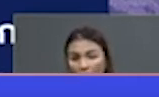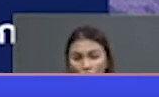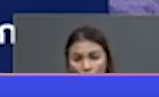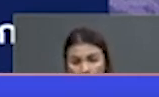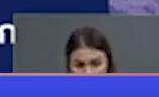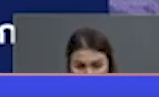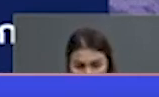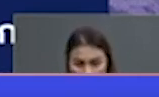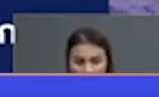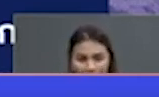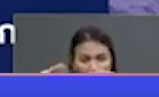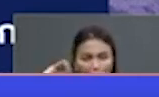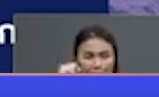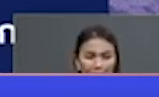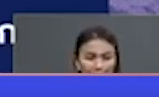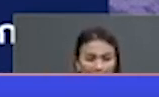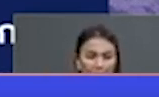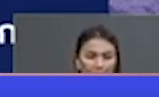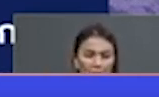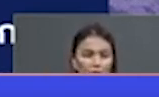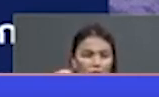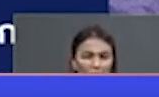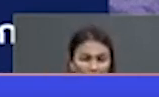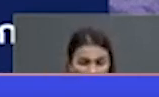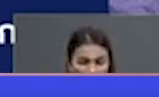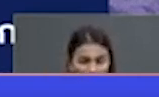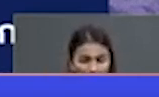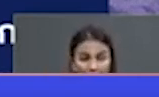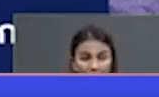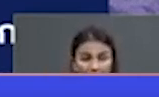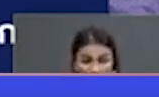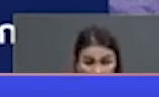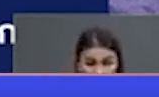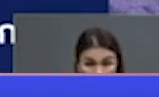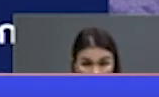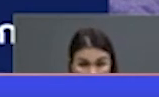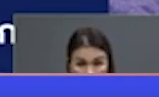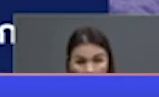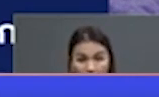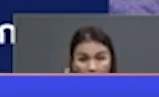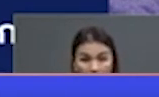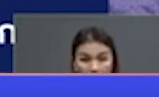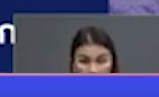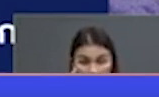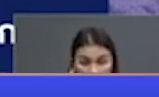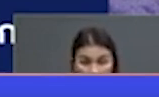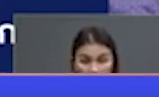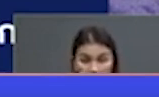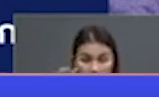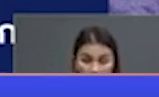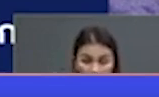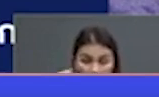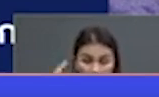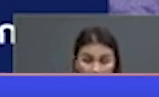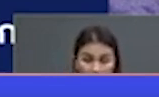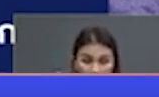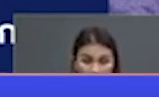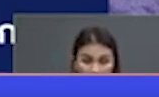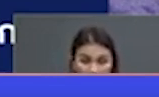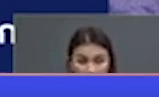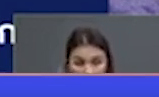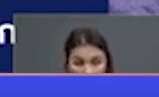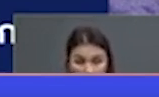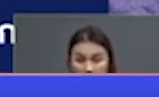68ค่ะส่วนในระยะที่ 3ก็จะเริ่มตั้งแต่ตุลาคมปี 68ไปจนถึง